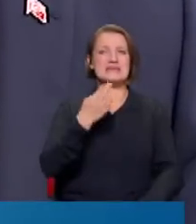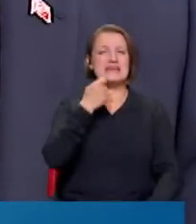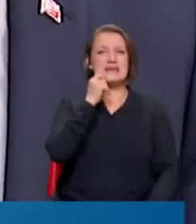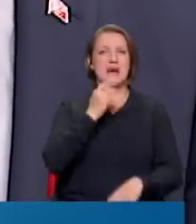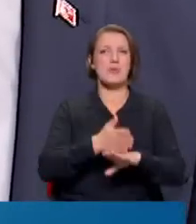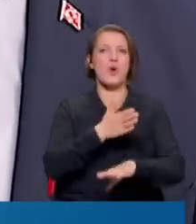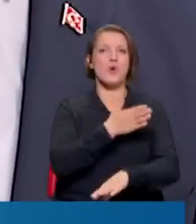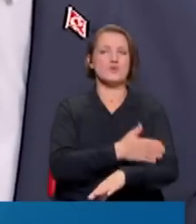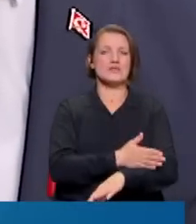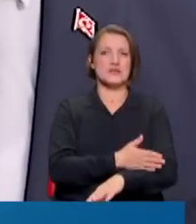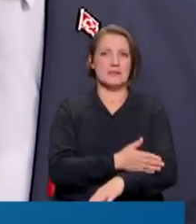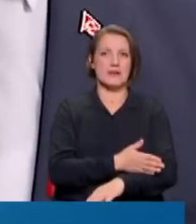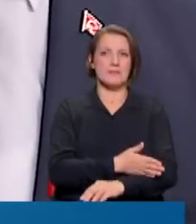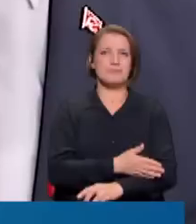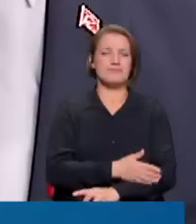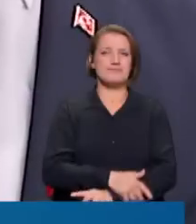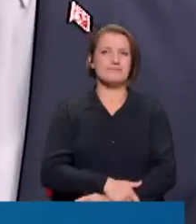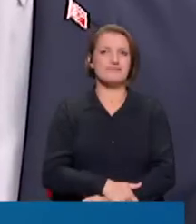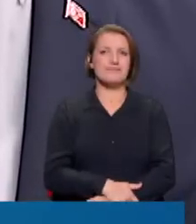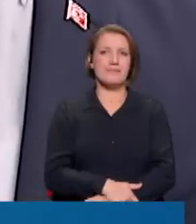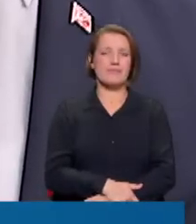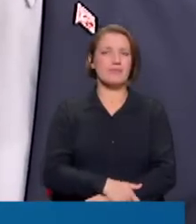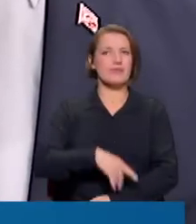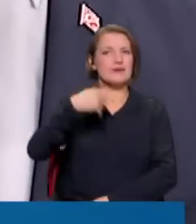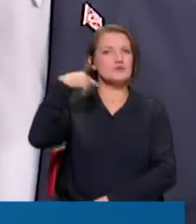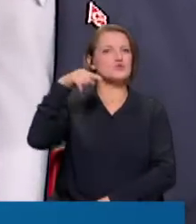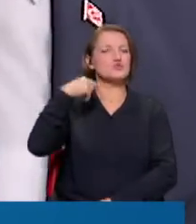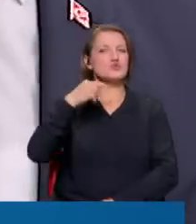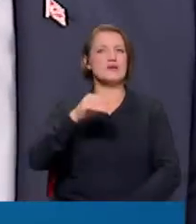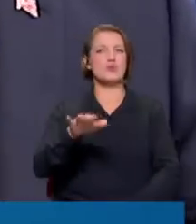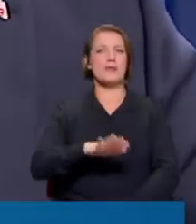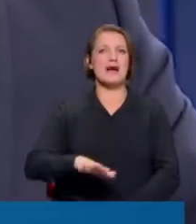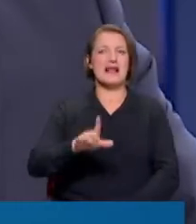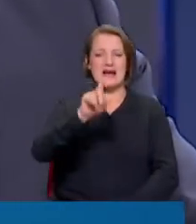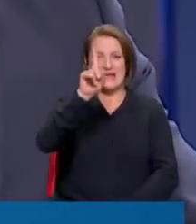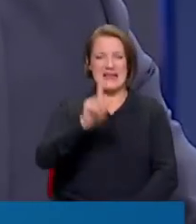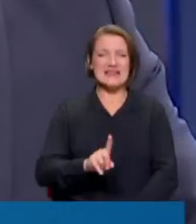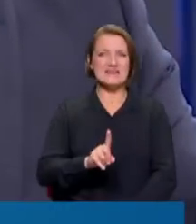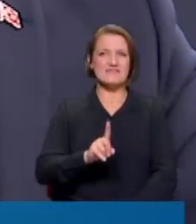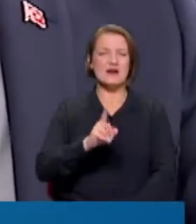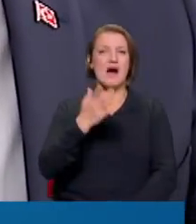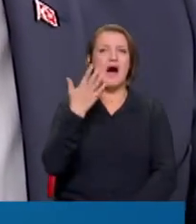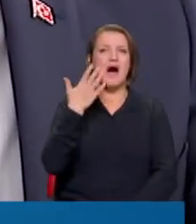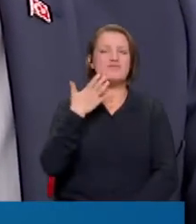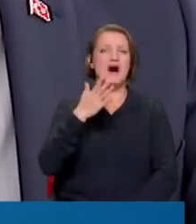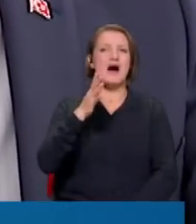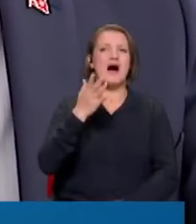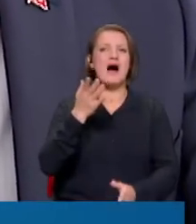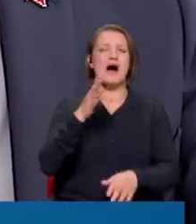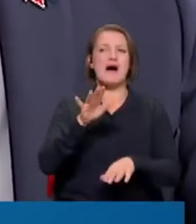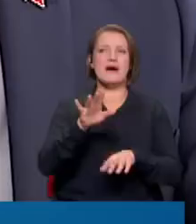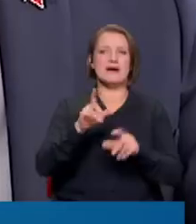öncesinde Evet Eee Suriye topraklarında ilk defa hava aracı Amerika tarafından